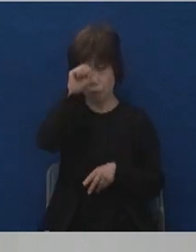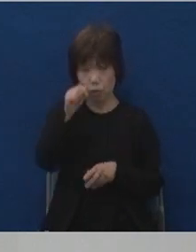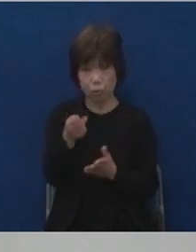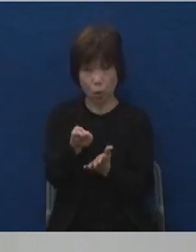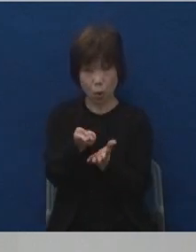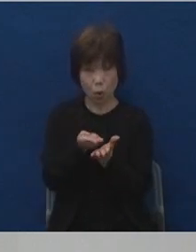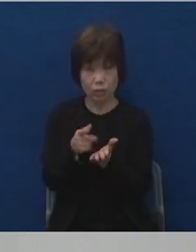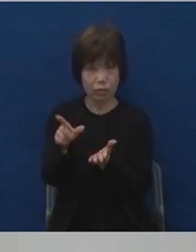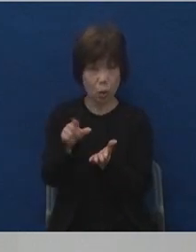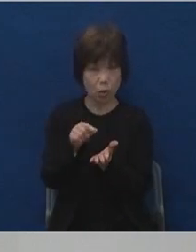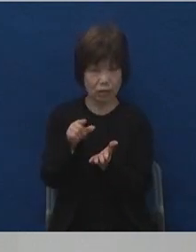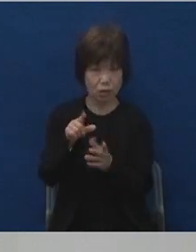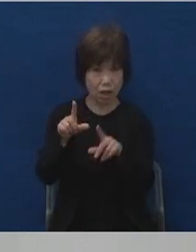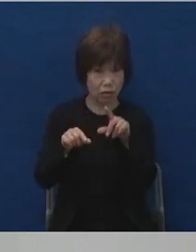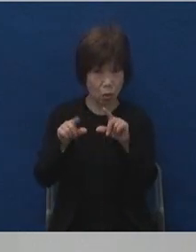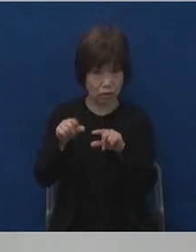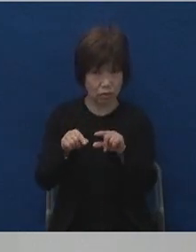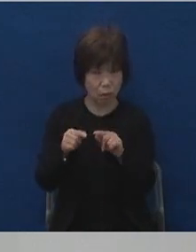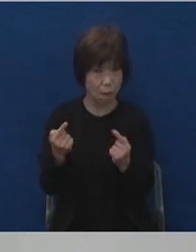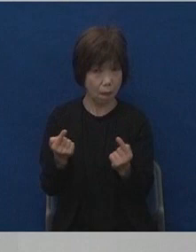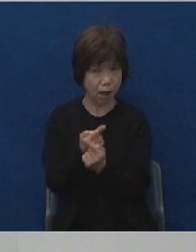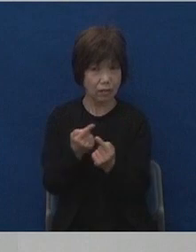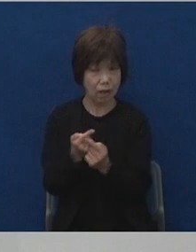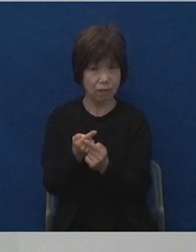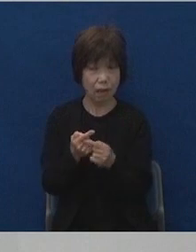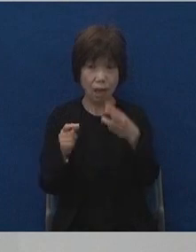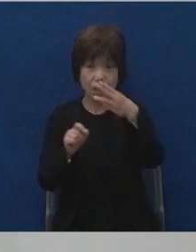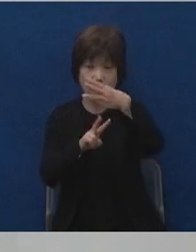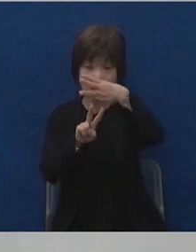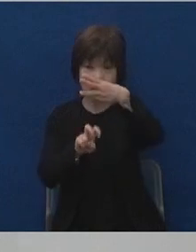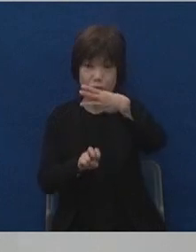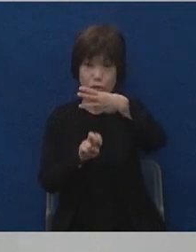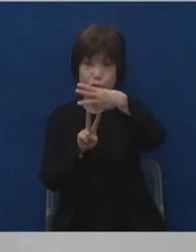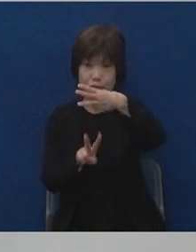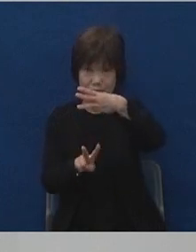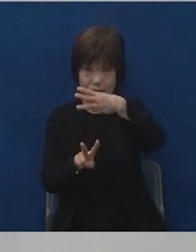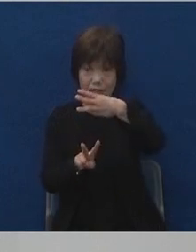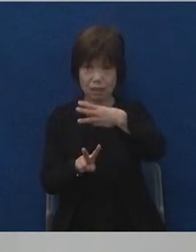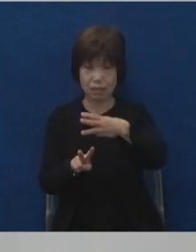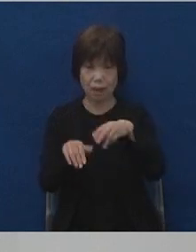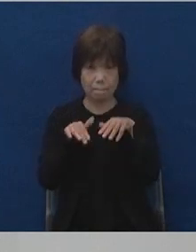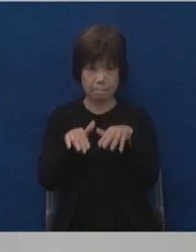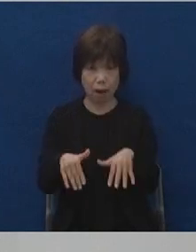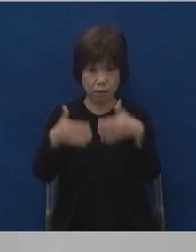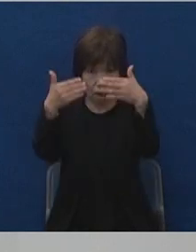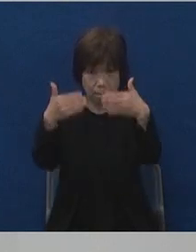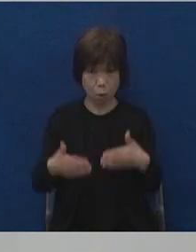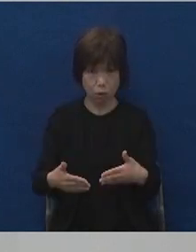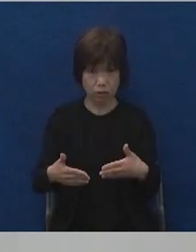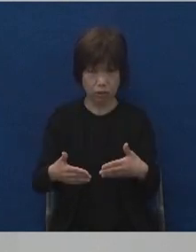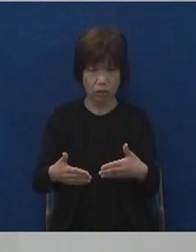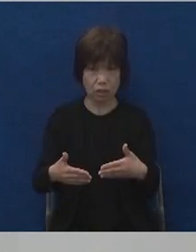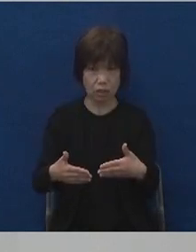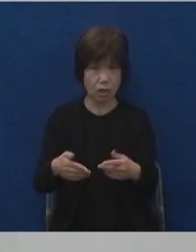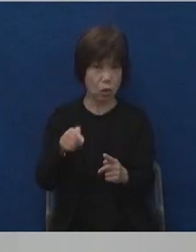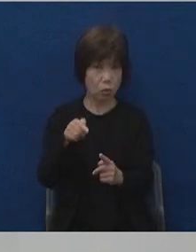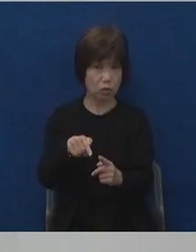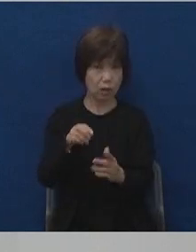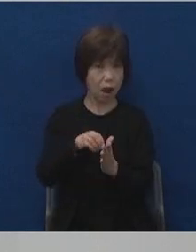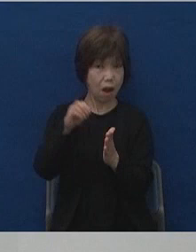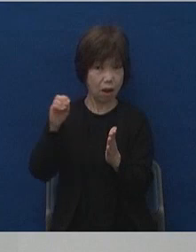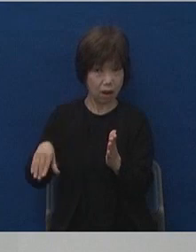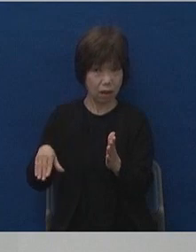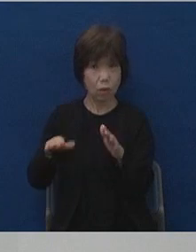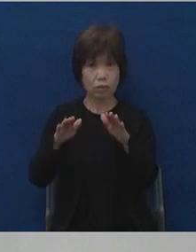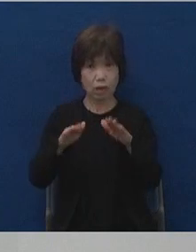等の着実な改善により、3月21日をもって、まん延防止等重点措置が解除